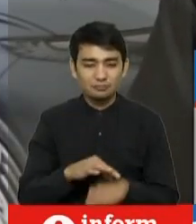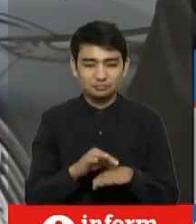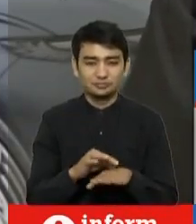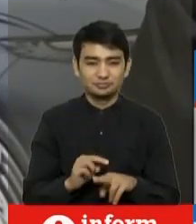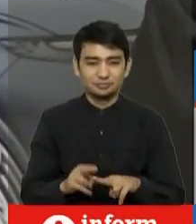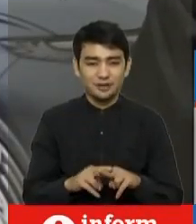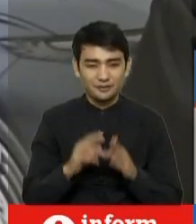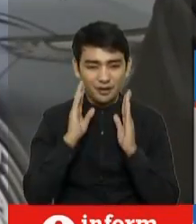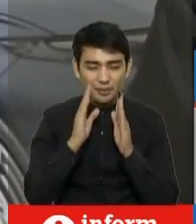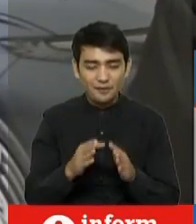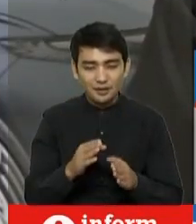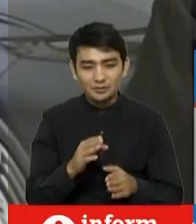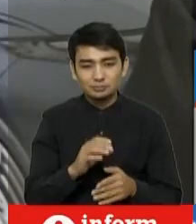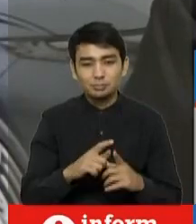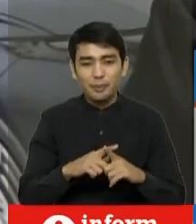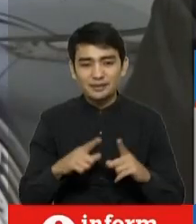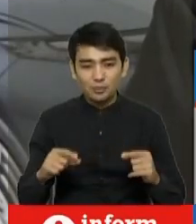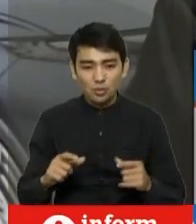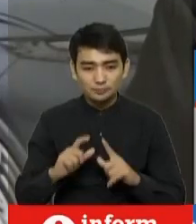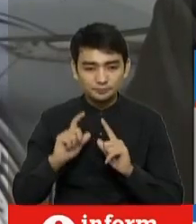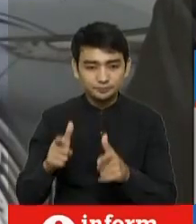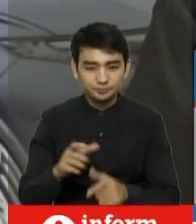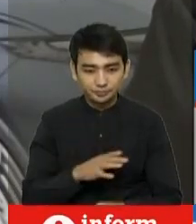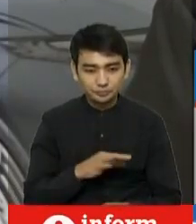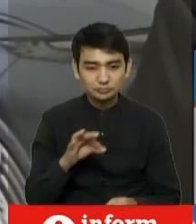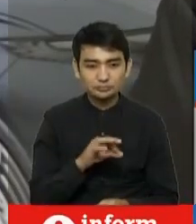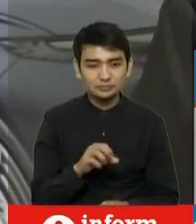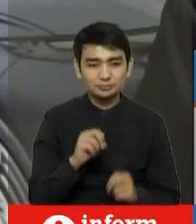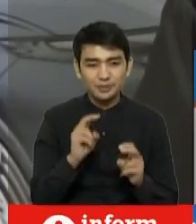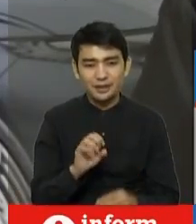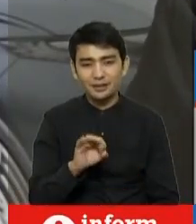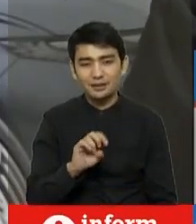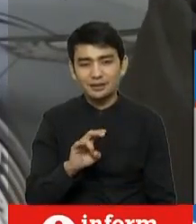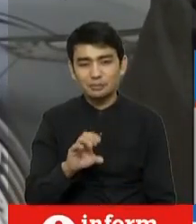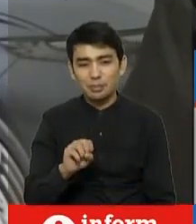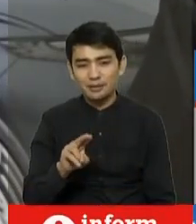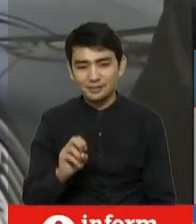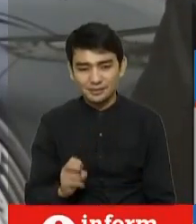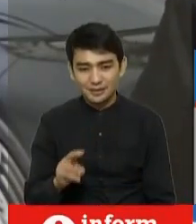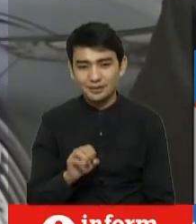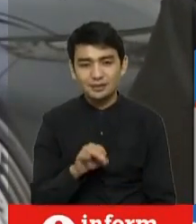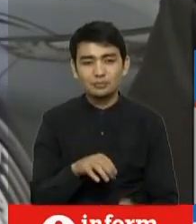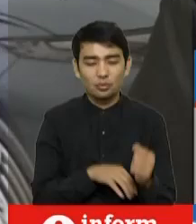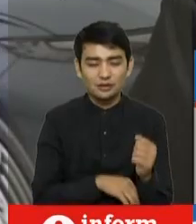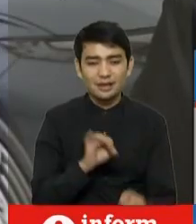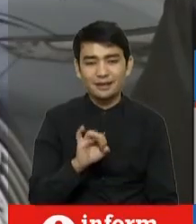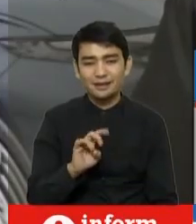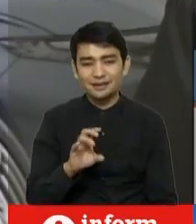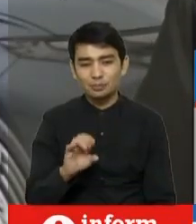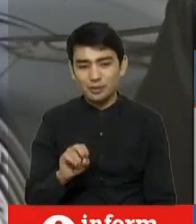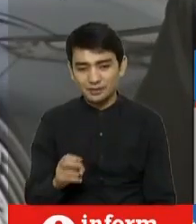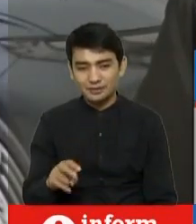направляются письма в транспортную инспекцию. После чего транспортная инспекция в